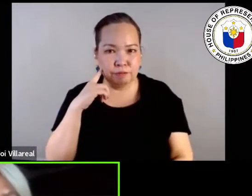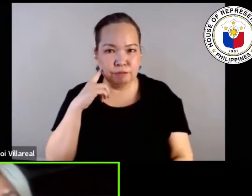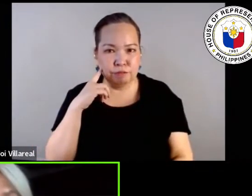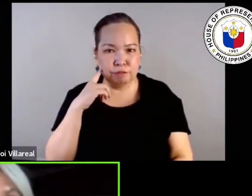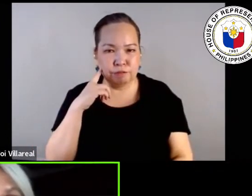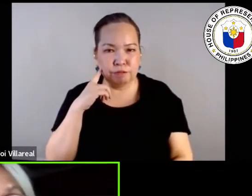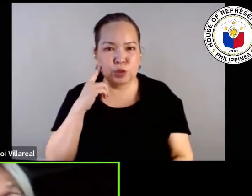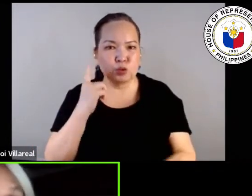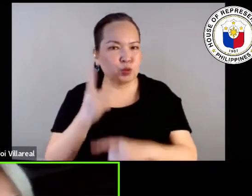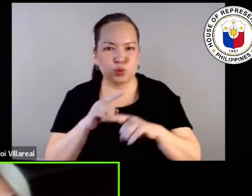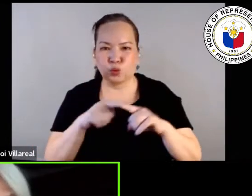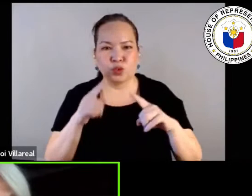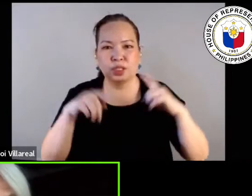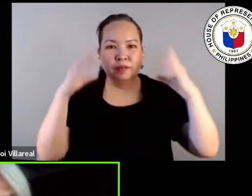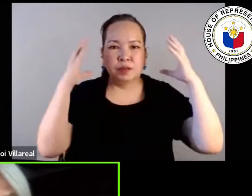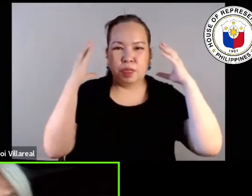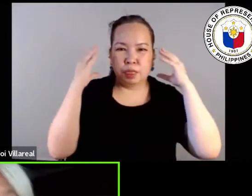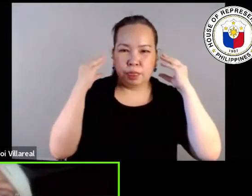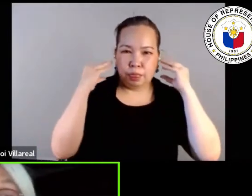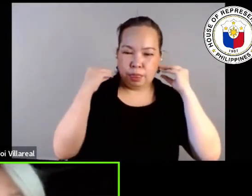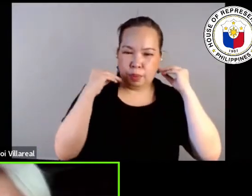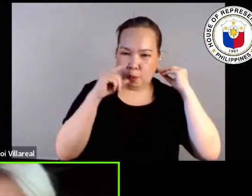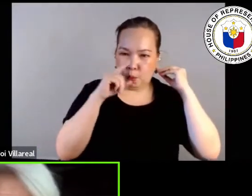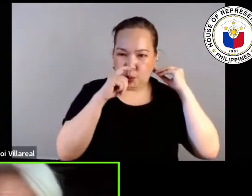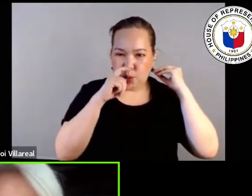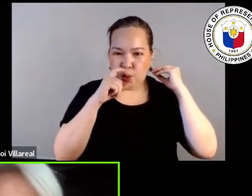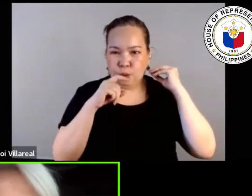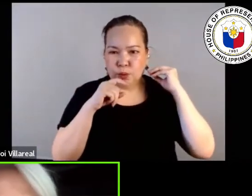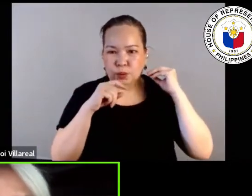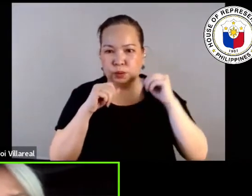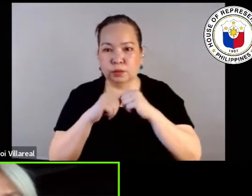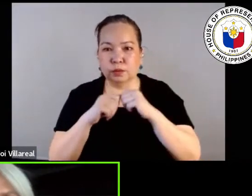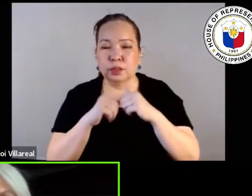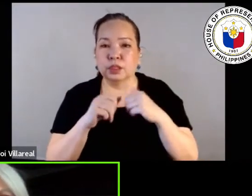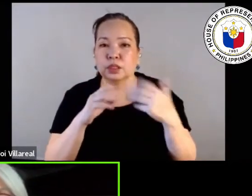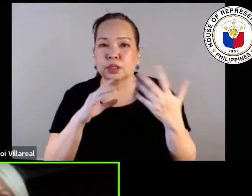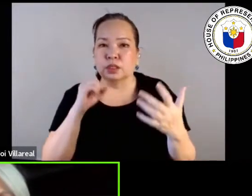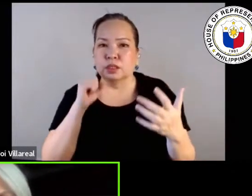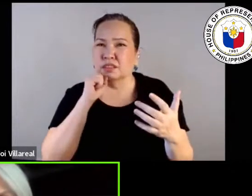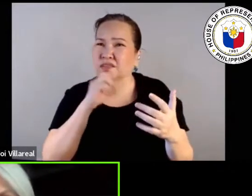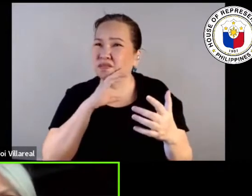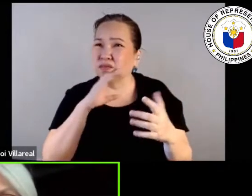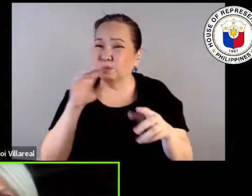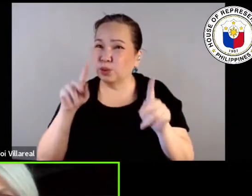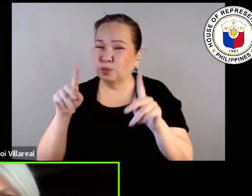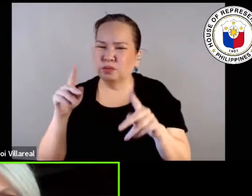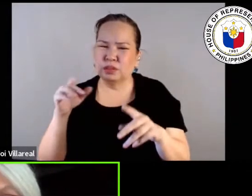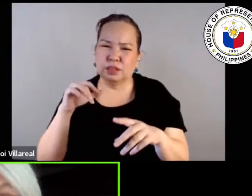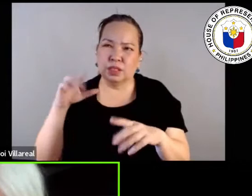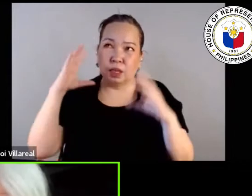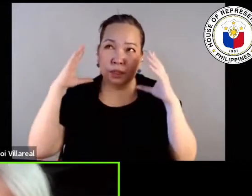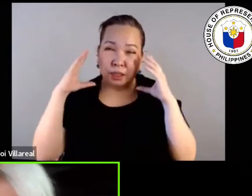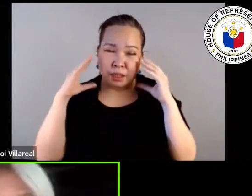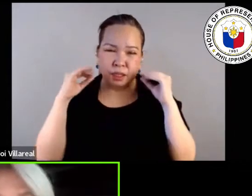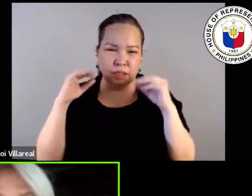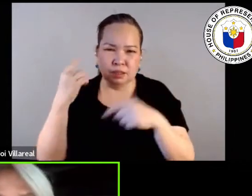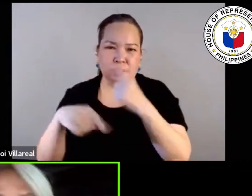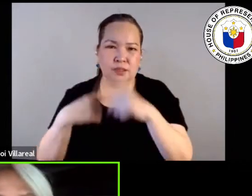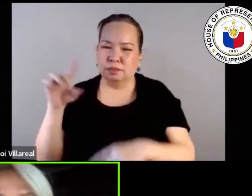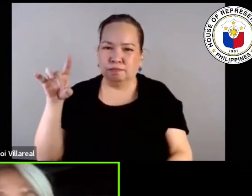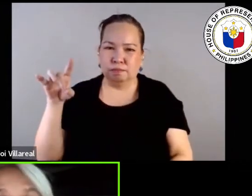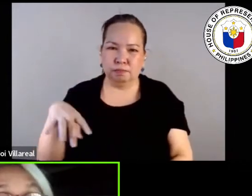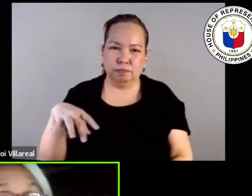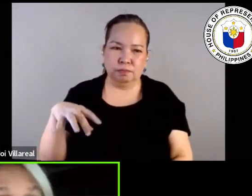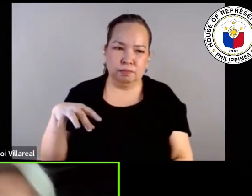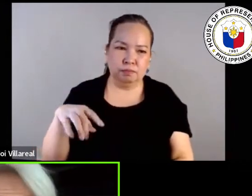So iba po ito dahil yung mga seniors ay hindi po nagsisenyas. Ang isa pang pinagmumulan